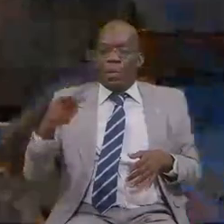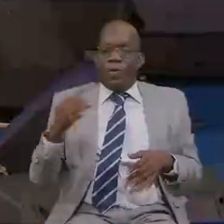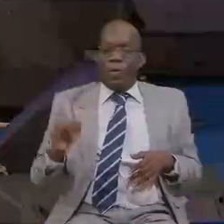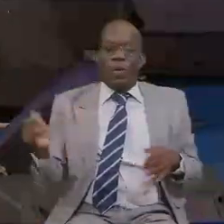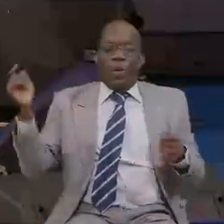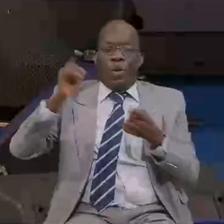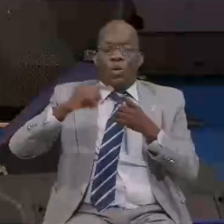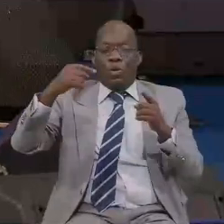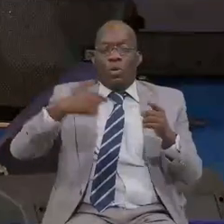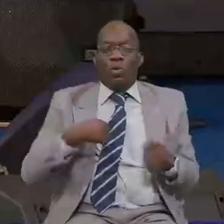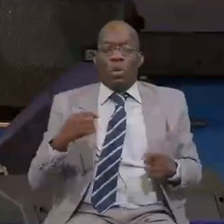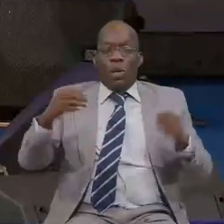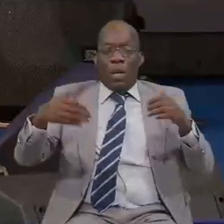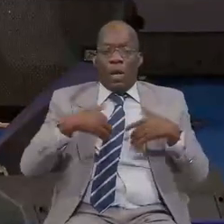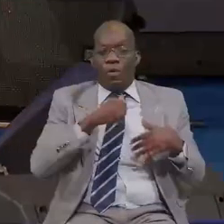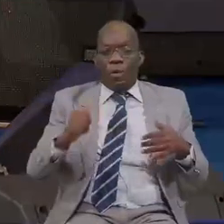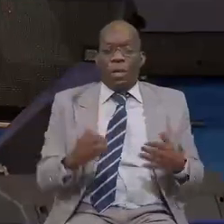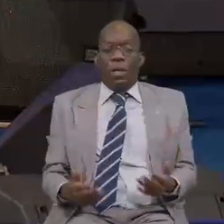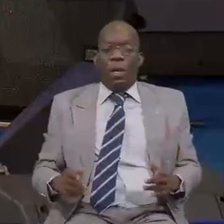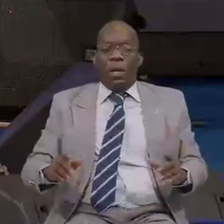ayant donc